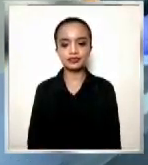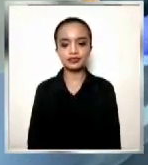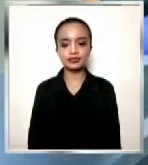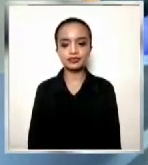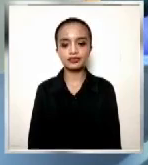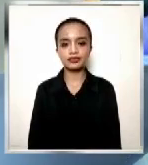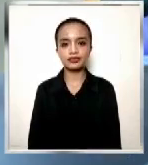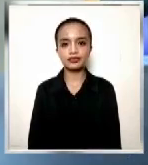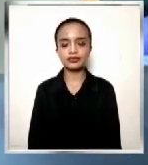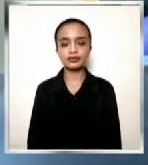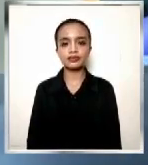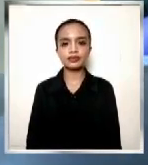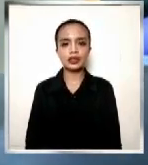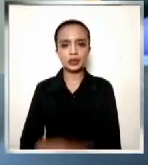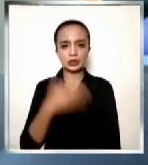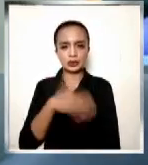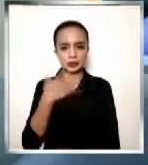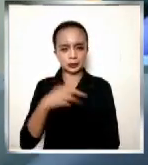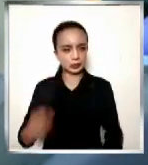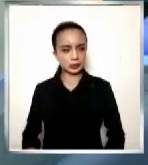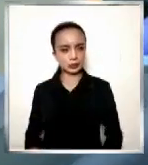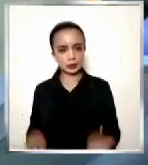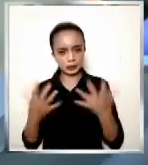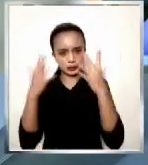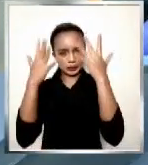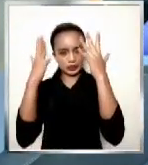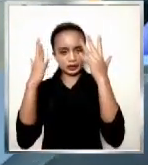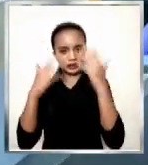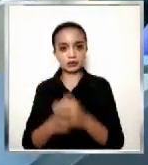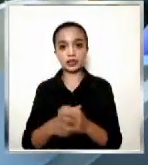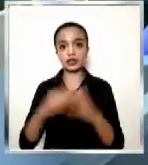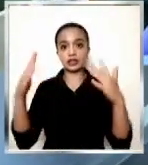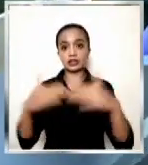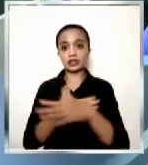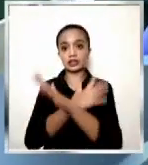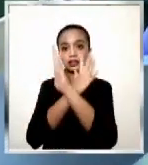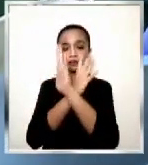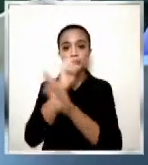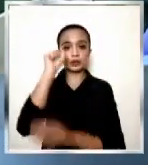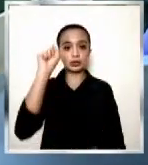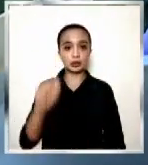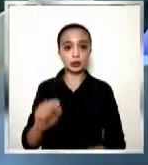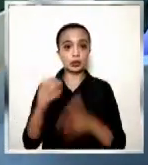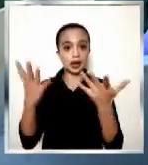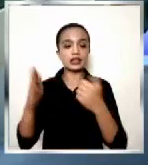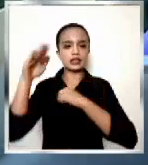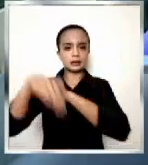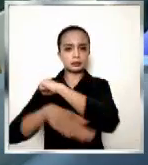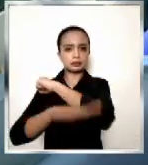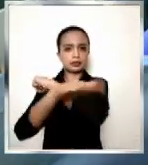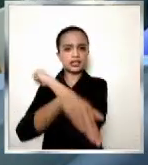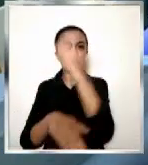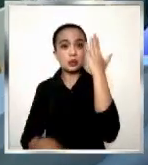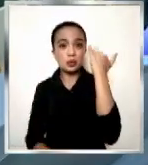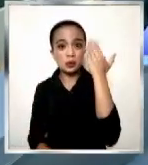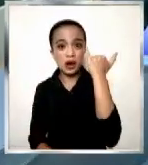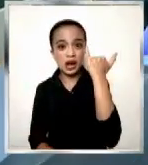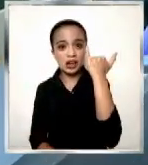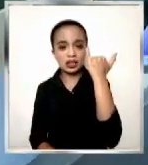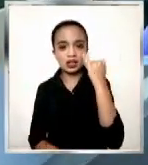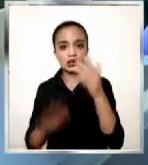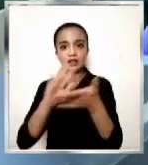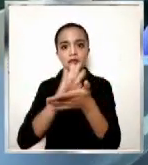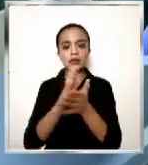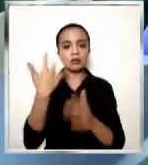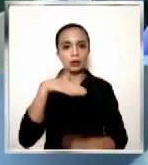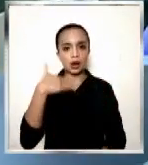Ikinamangha ng mga taga Digo City sa Davao del Sur ang isang beach doon. Nagmistula kasi itong glow in the dark. Bakit kaya?